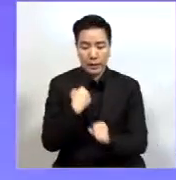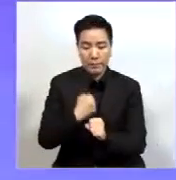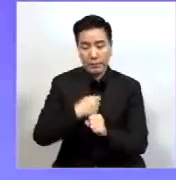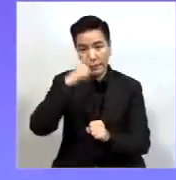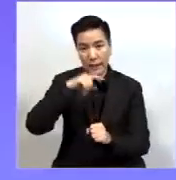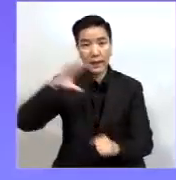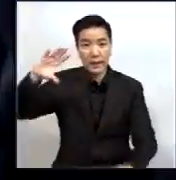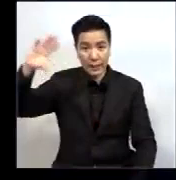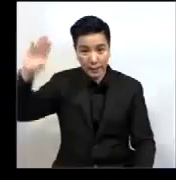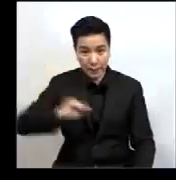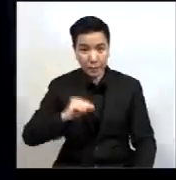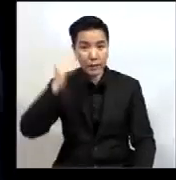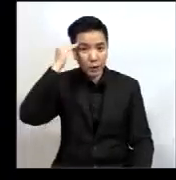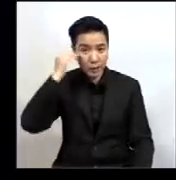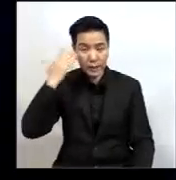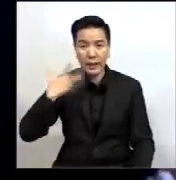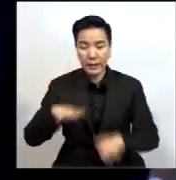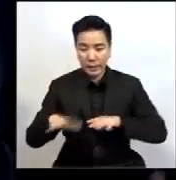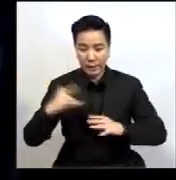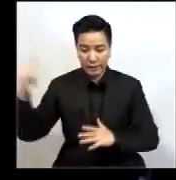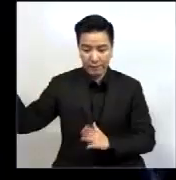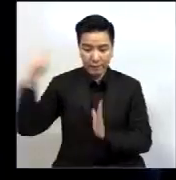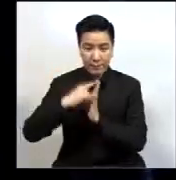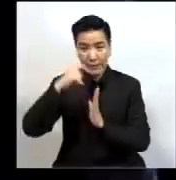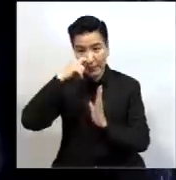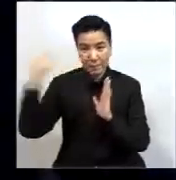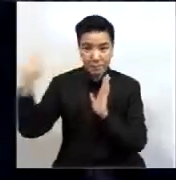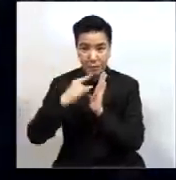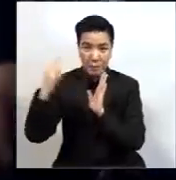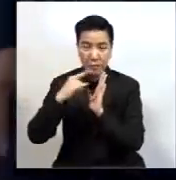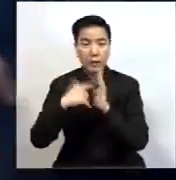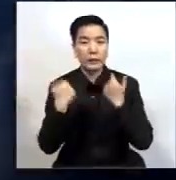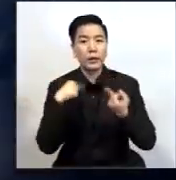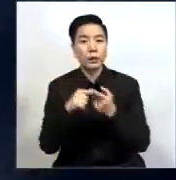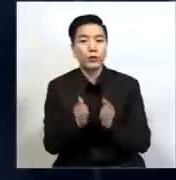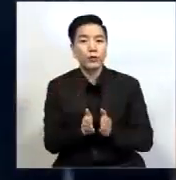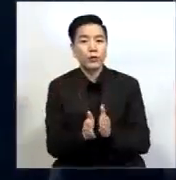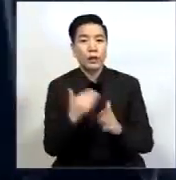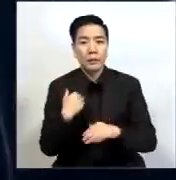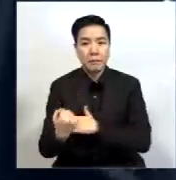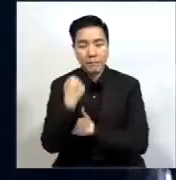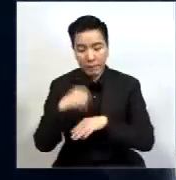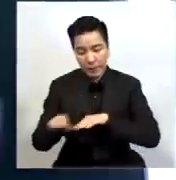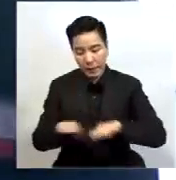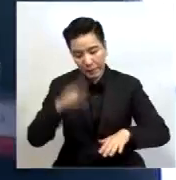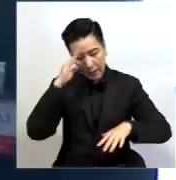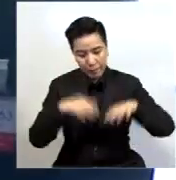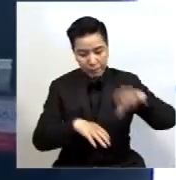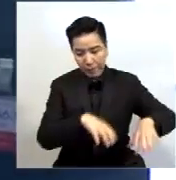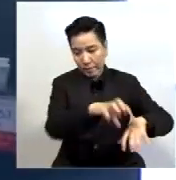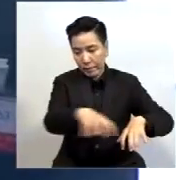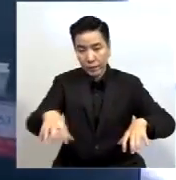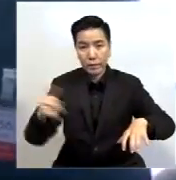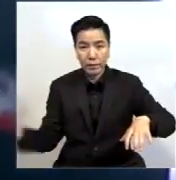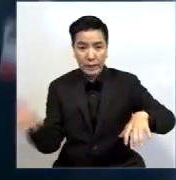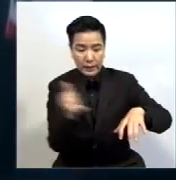านไทยที่กลับมาจากเกาหลีใต้ที่เตรียมจะเดินทางกลับเข้าประเทศนะคะว่าฝ่ายความมั่นคงได้เตรียมพื้นที่ทหารไว้